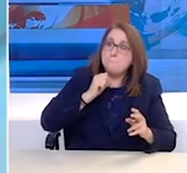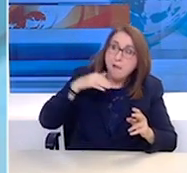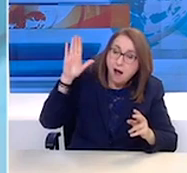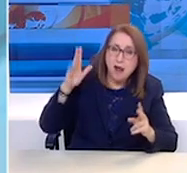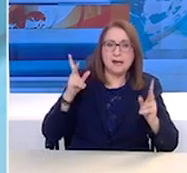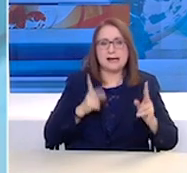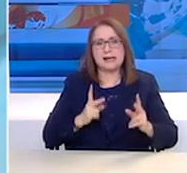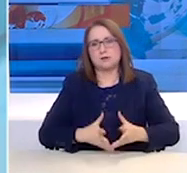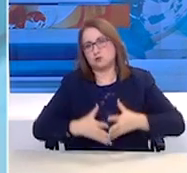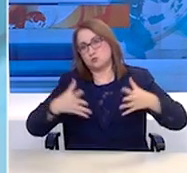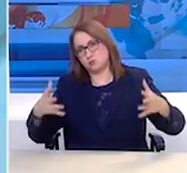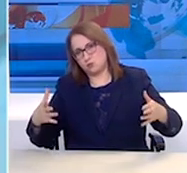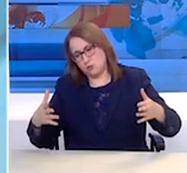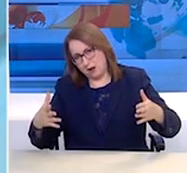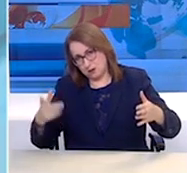ευρωπαϊκές χώρες.